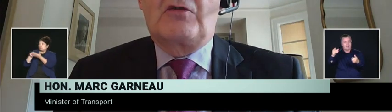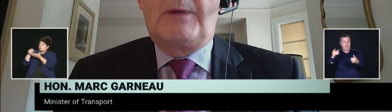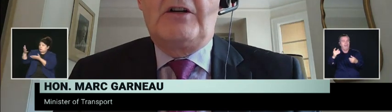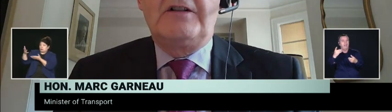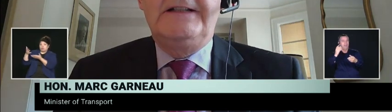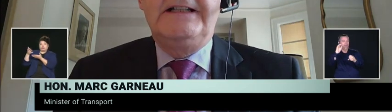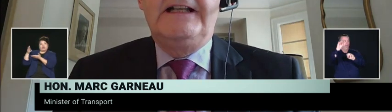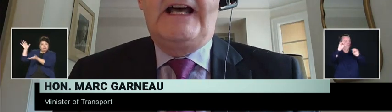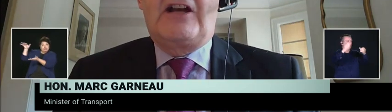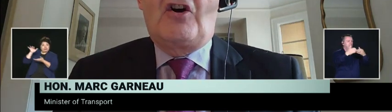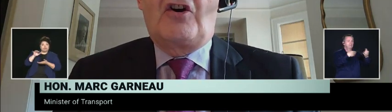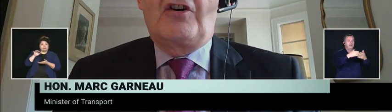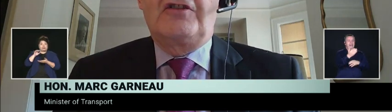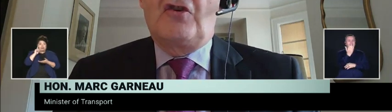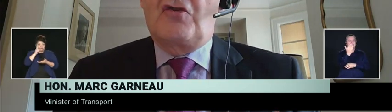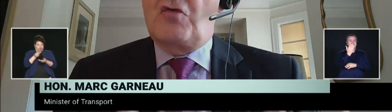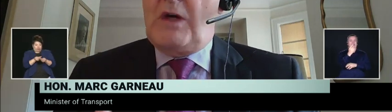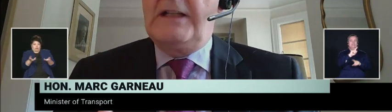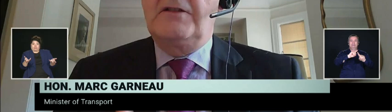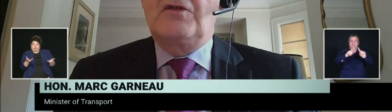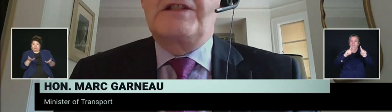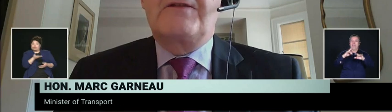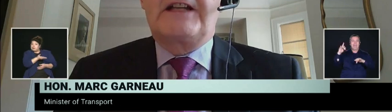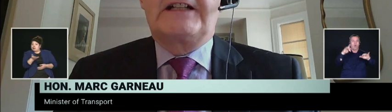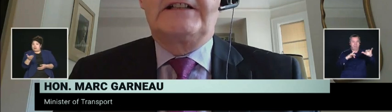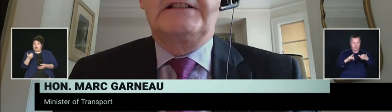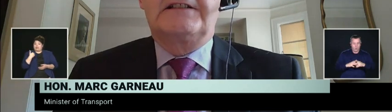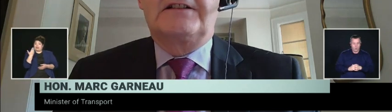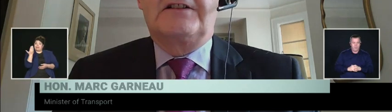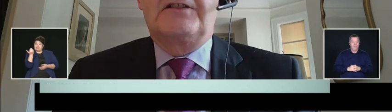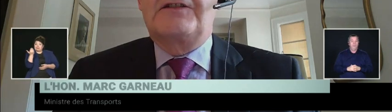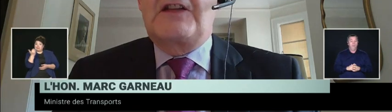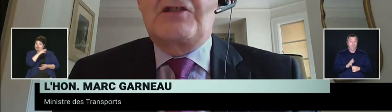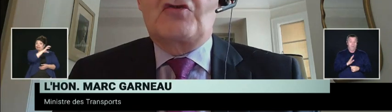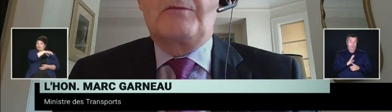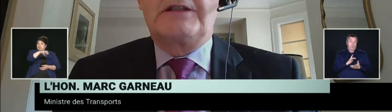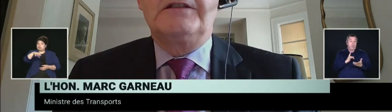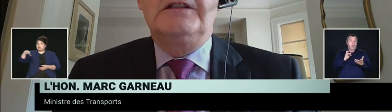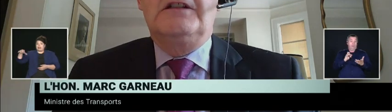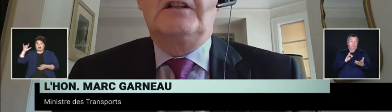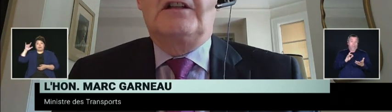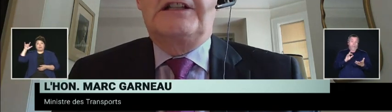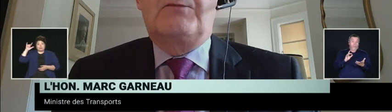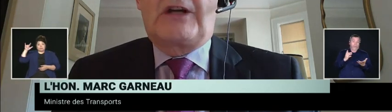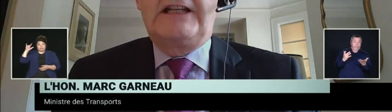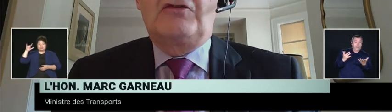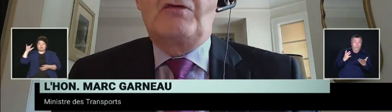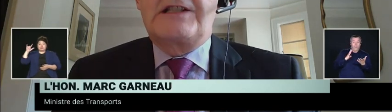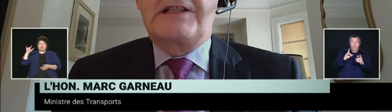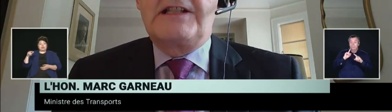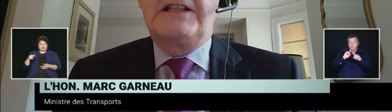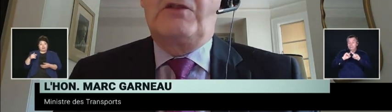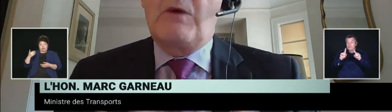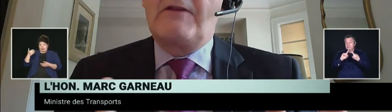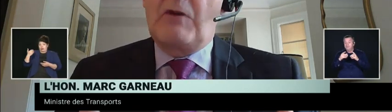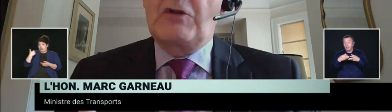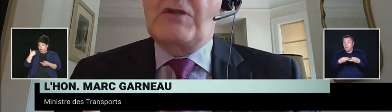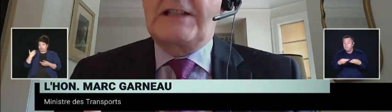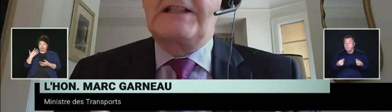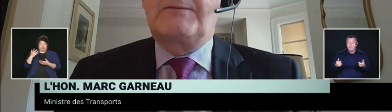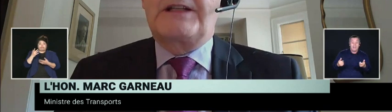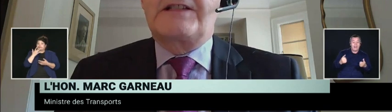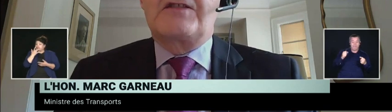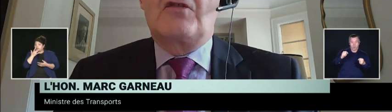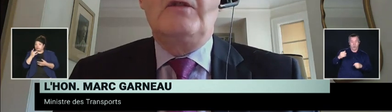différents aéroports. Alors, il y a un choix de différents instruments qui pourraient être utilisés, qui doivent avoir